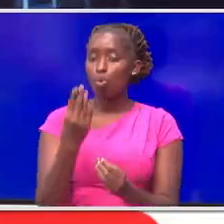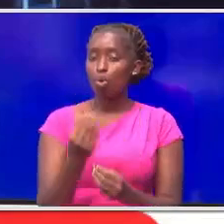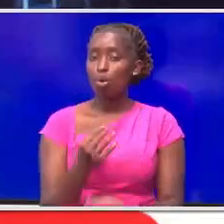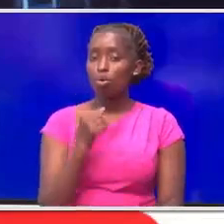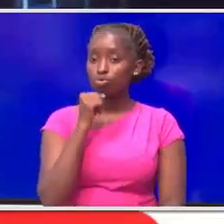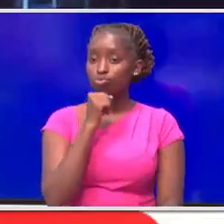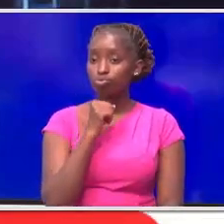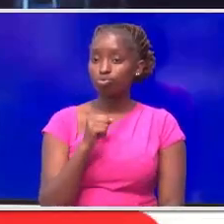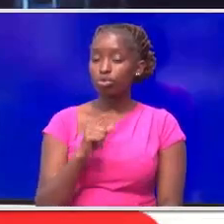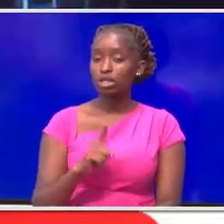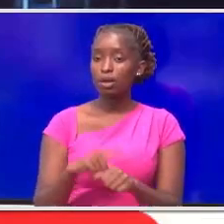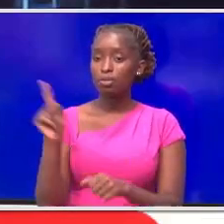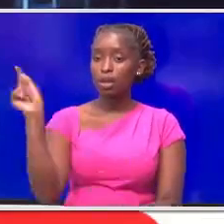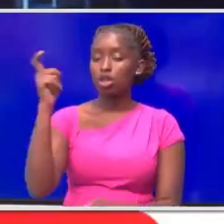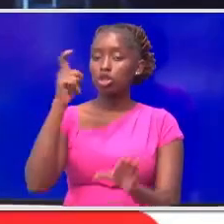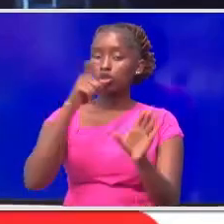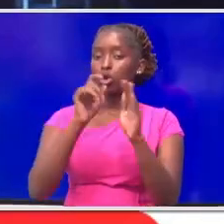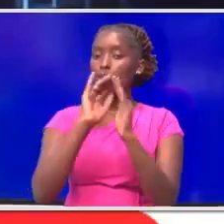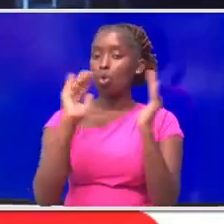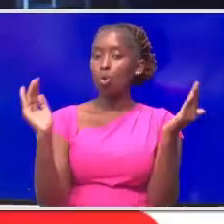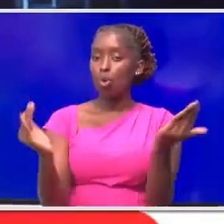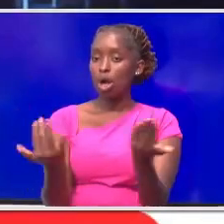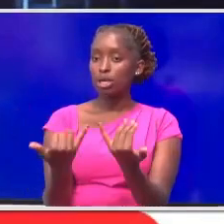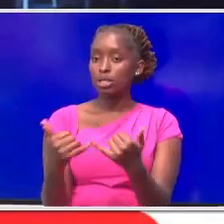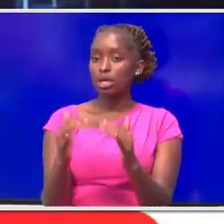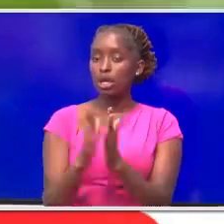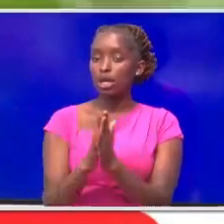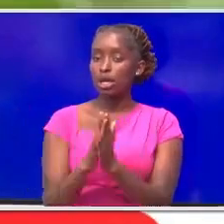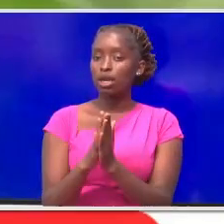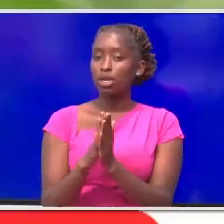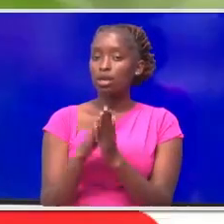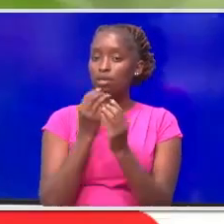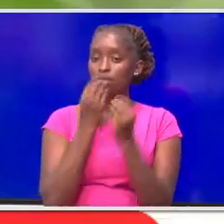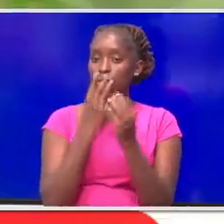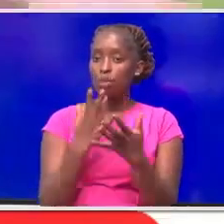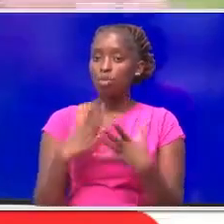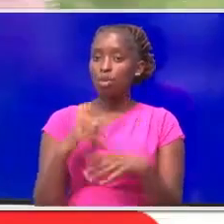nzima kuwafahamisha watu kuhusu dhulma dhidi ya wazee.